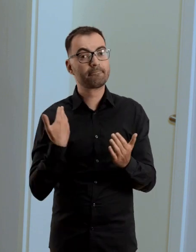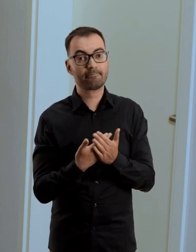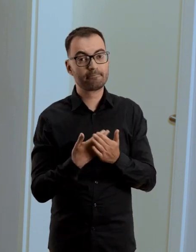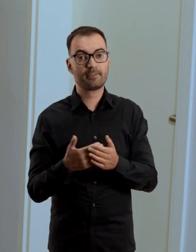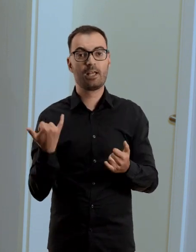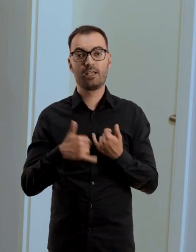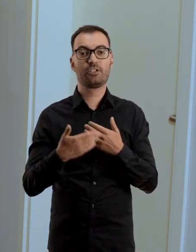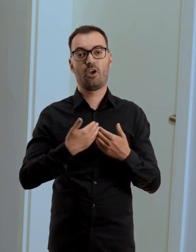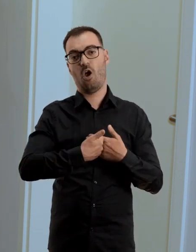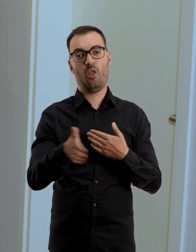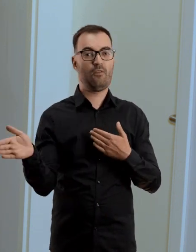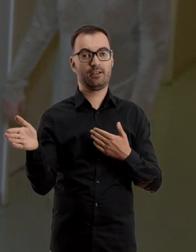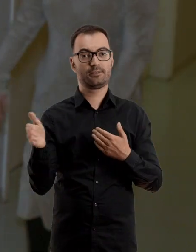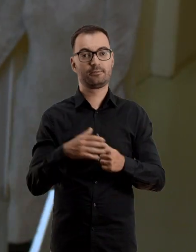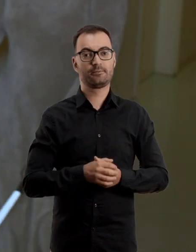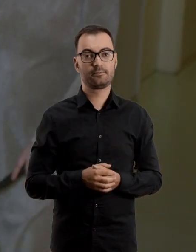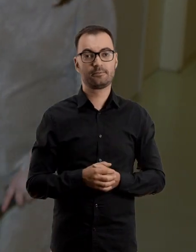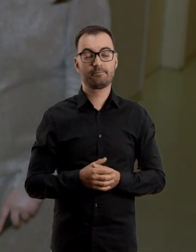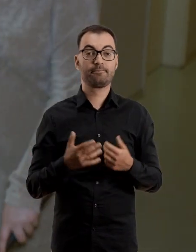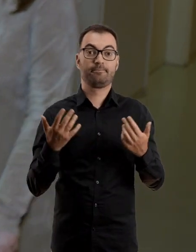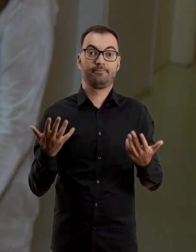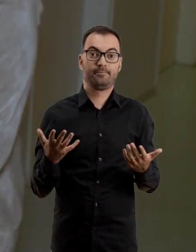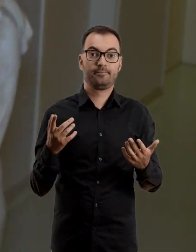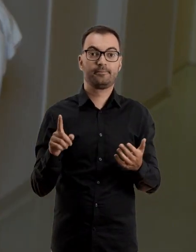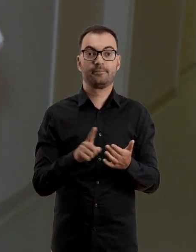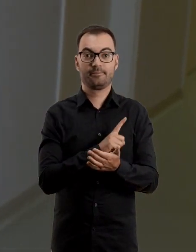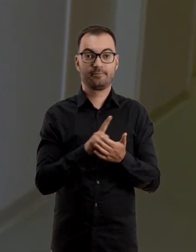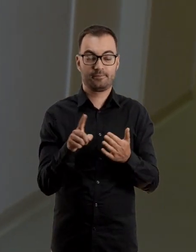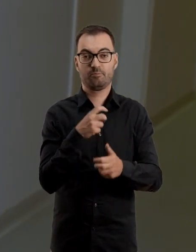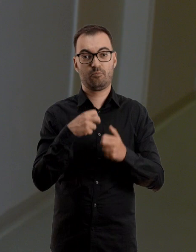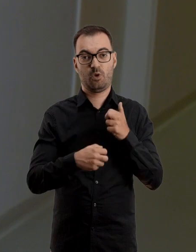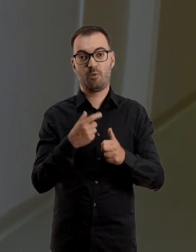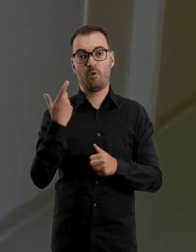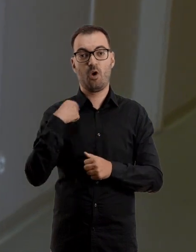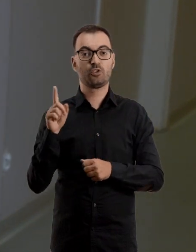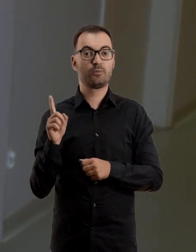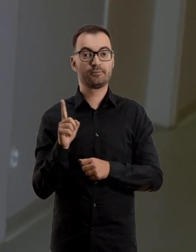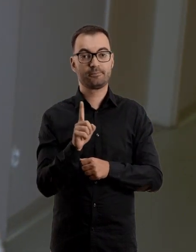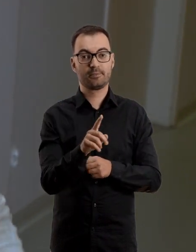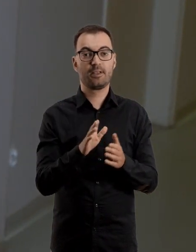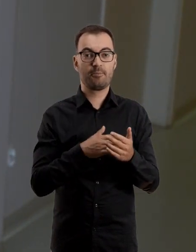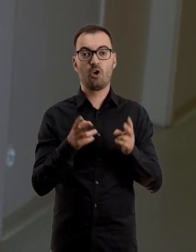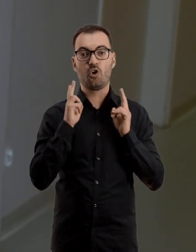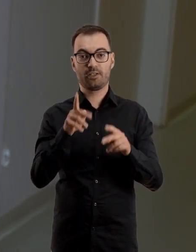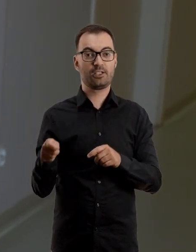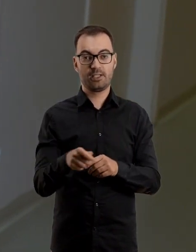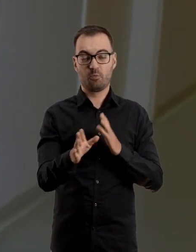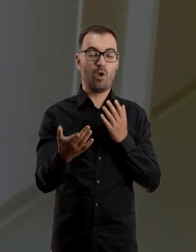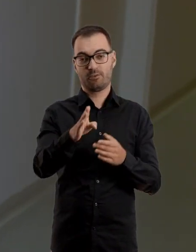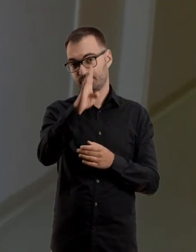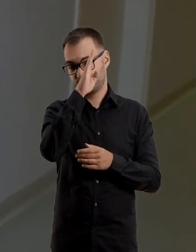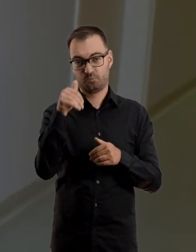dlatego że pozostawienie ich otwartych może być przeszkodą dla osoby, która porusza się na przykład po